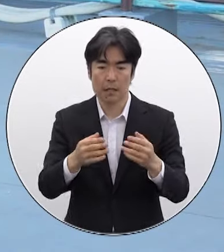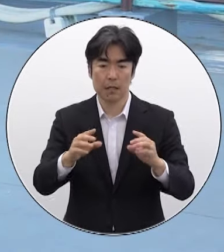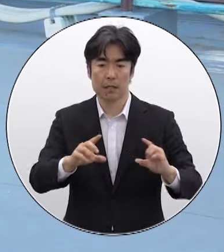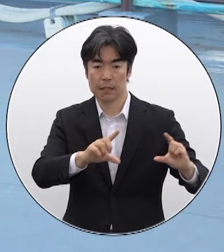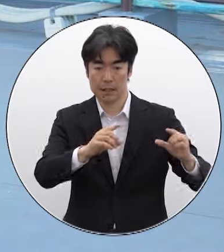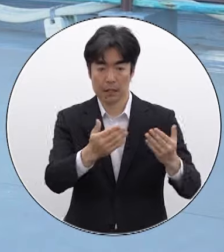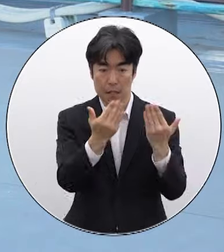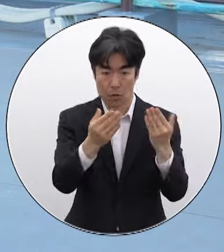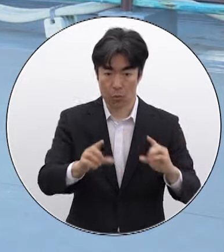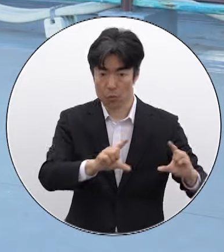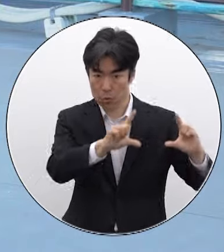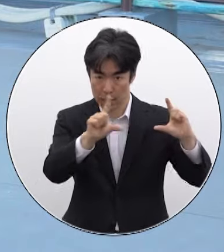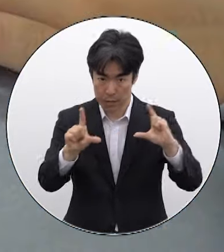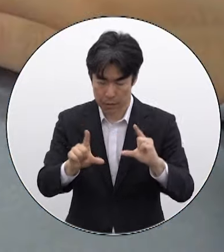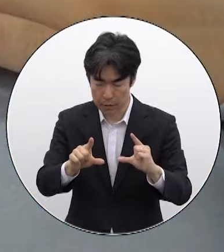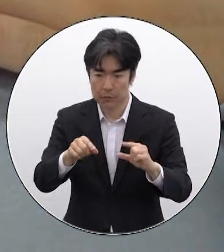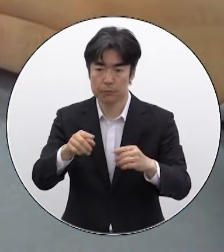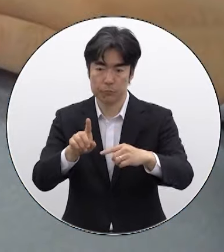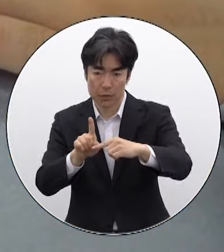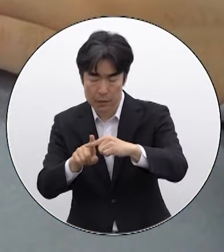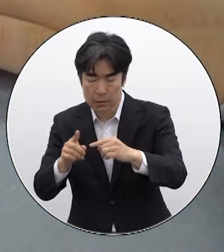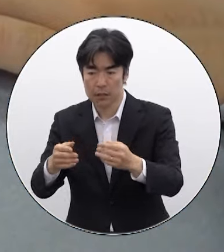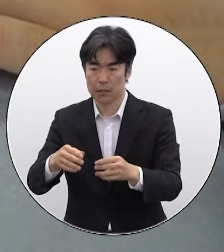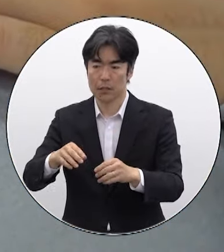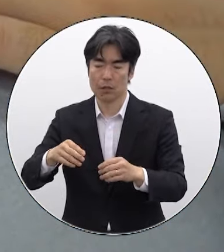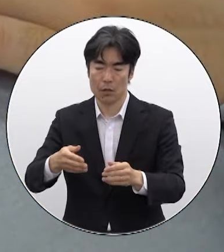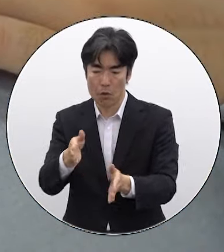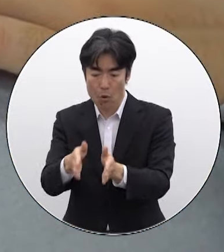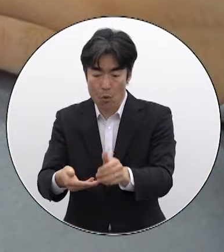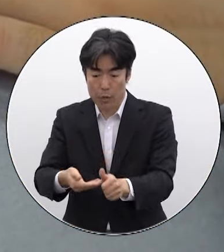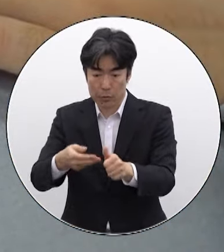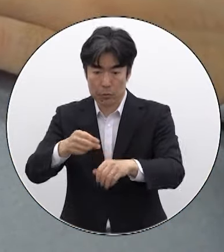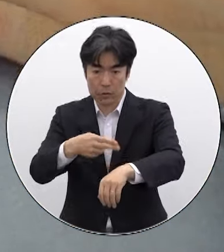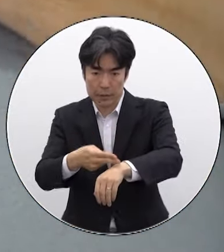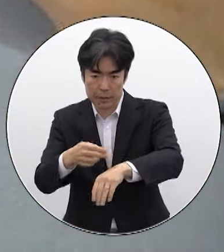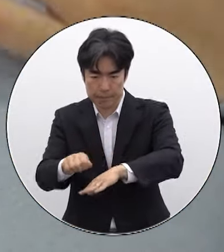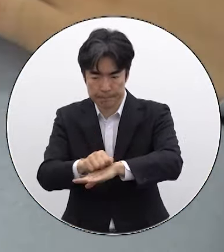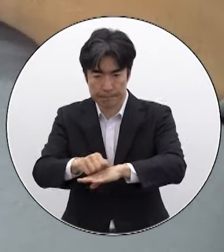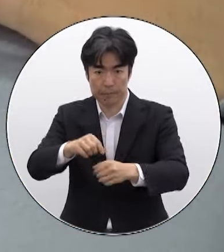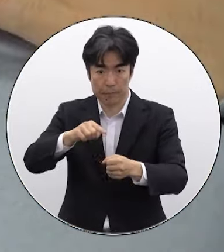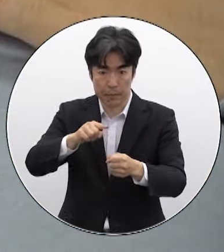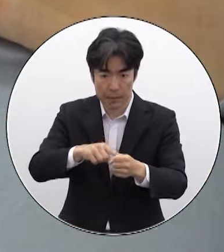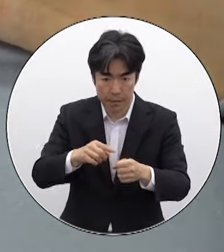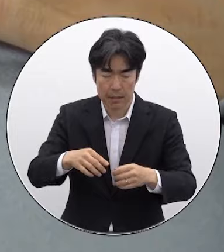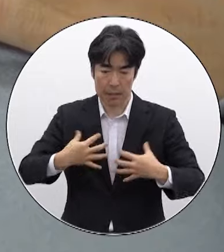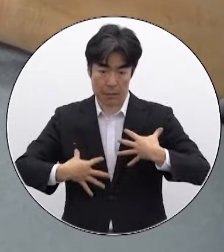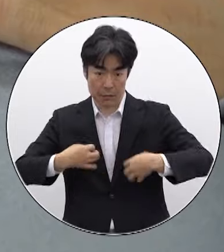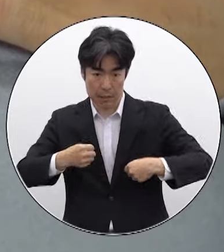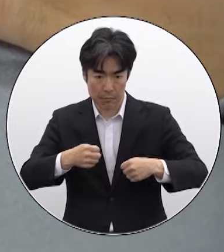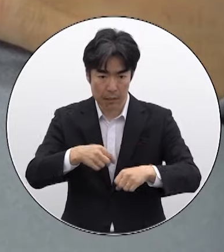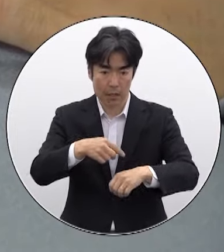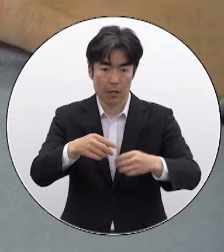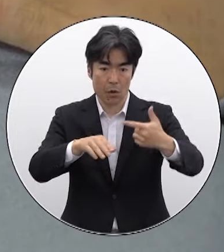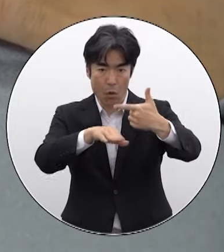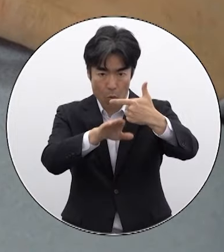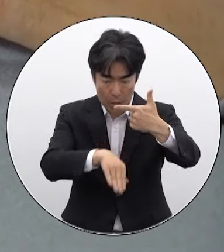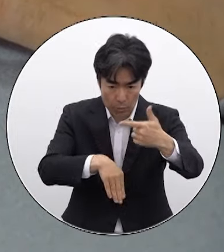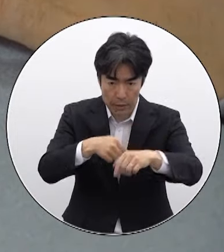保育技能を深めるために、放課後や隙間時間を利用して学生たちはさまざまな活動をしています